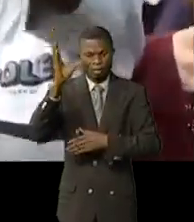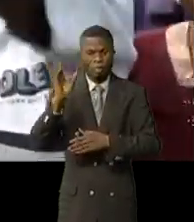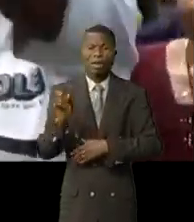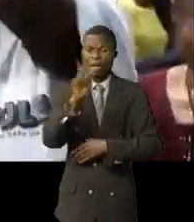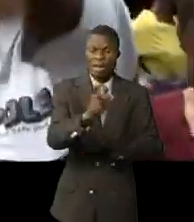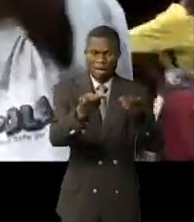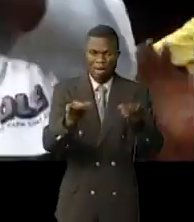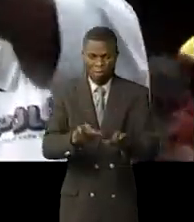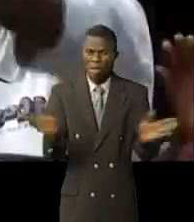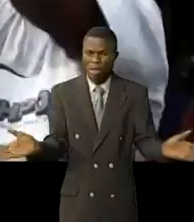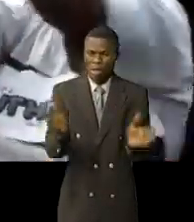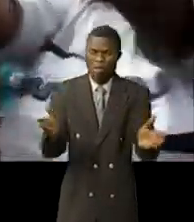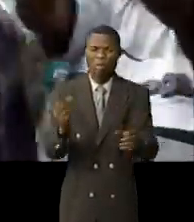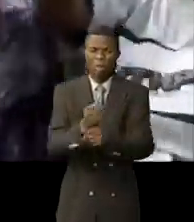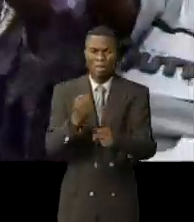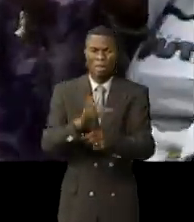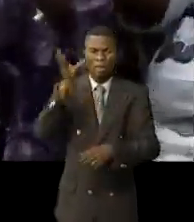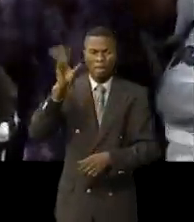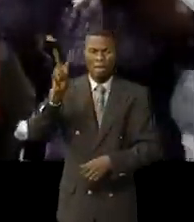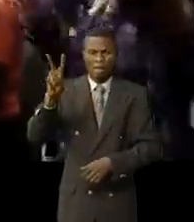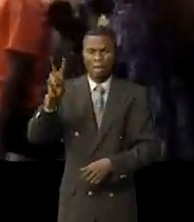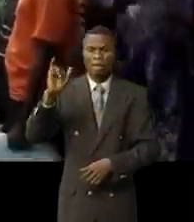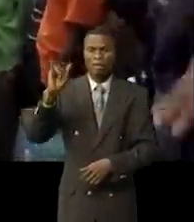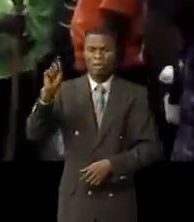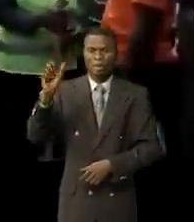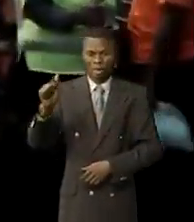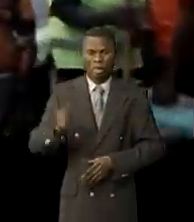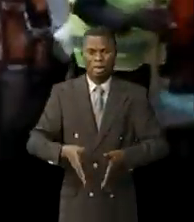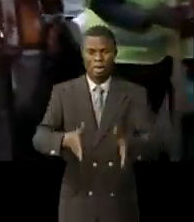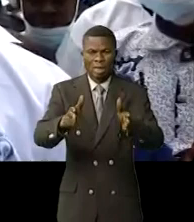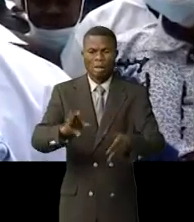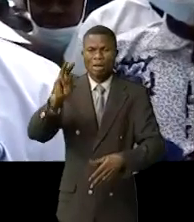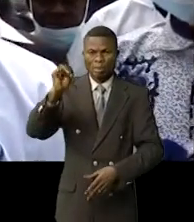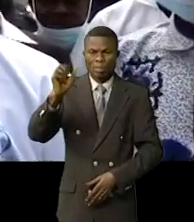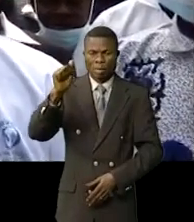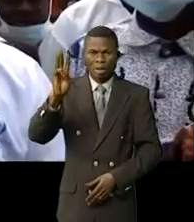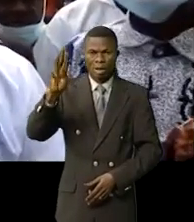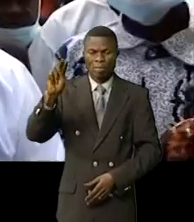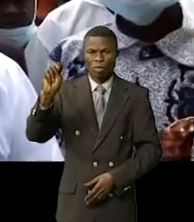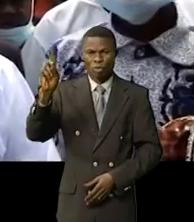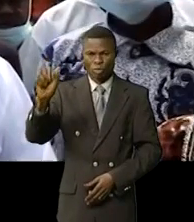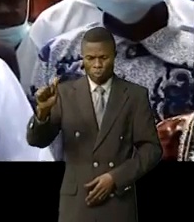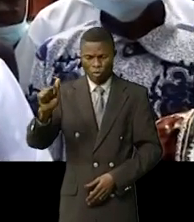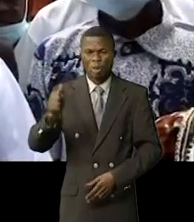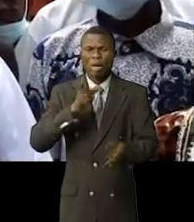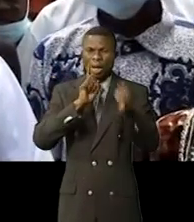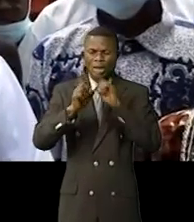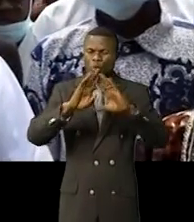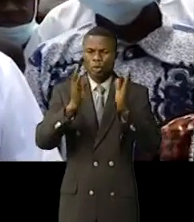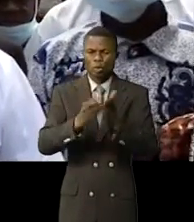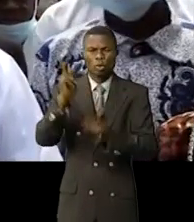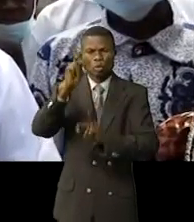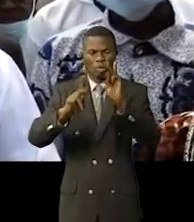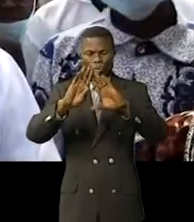de pouce à ce travaux. Au village Bita et à l'accès routier Mambutu, François Rubota s'est adressé à la population.